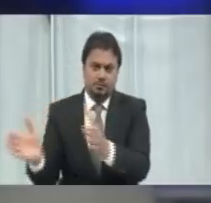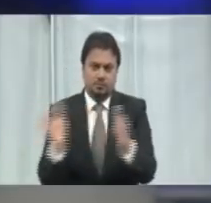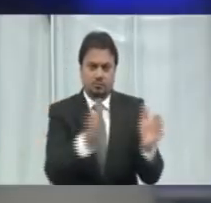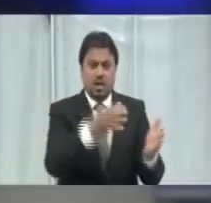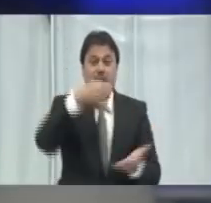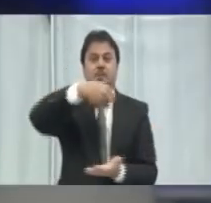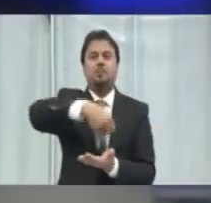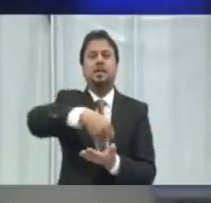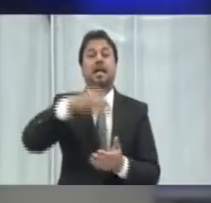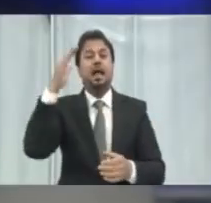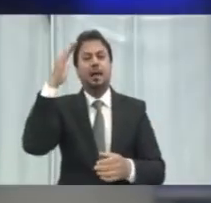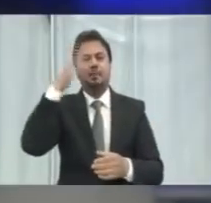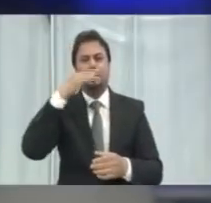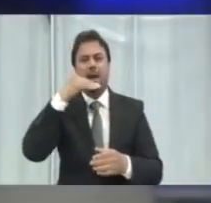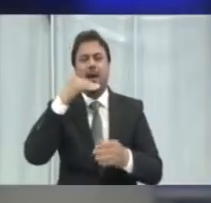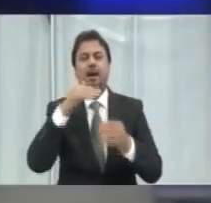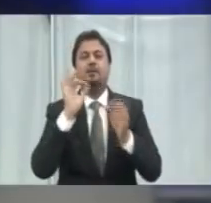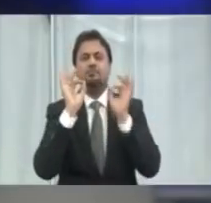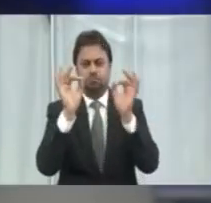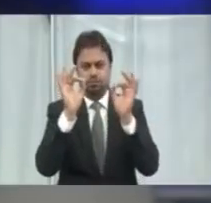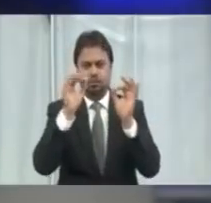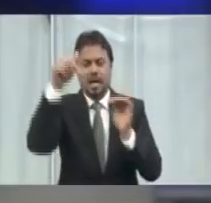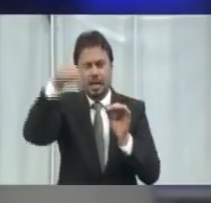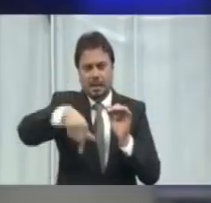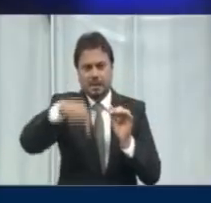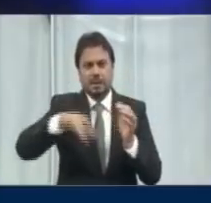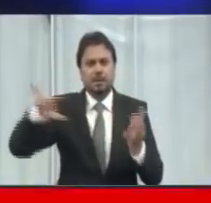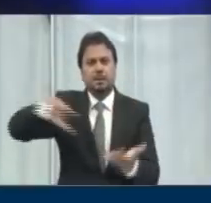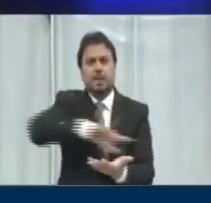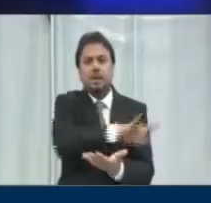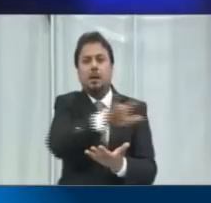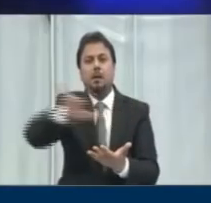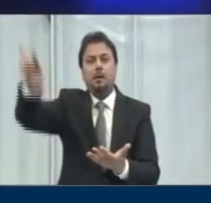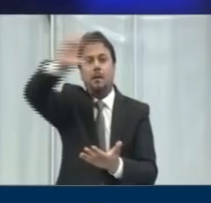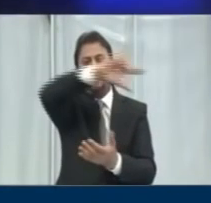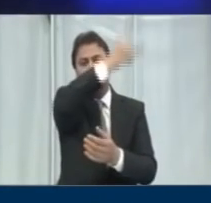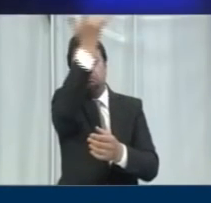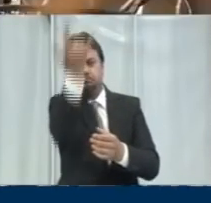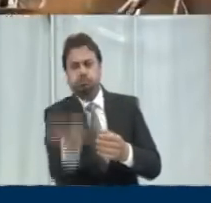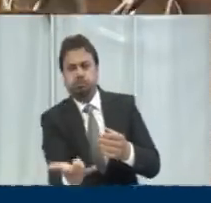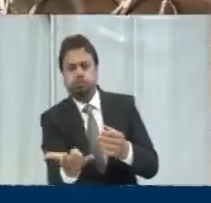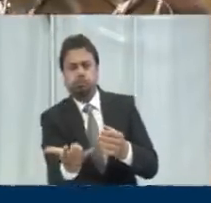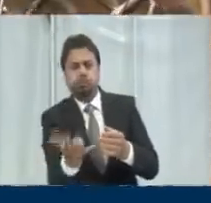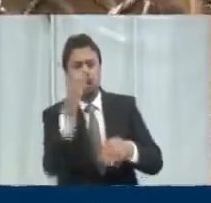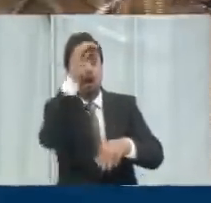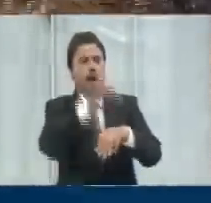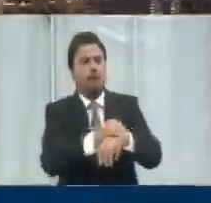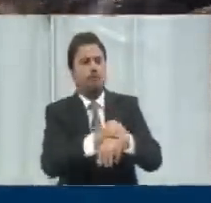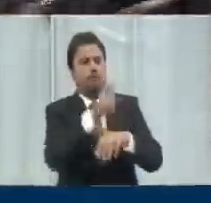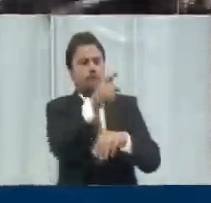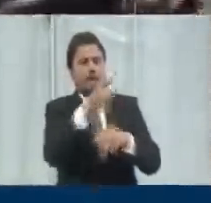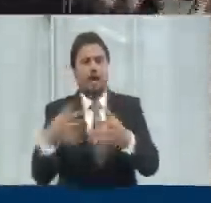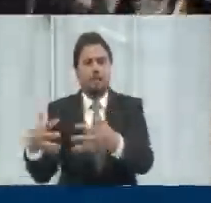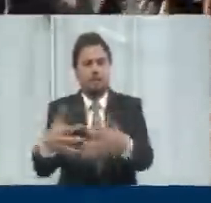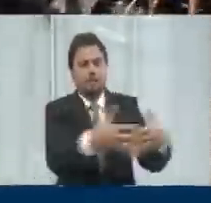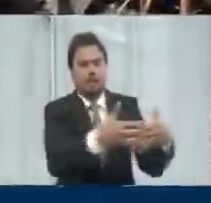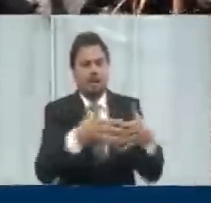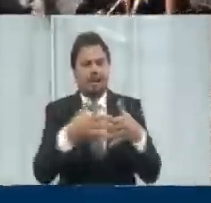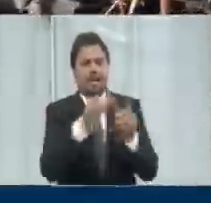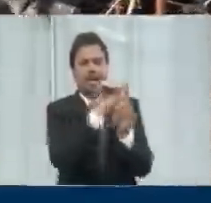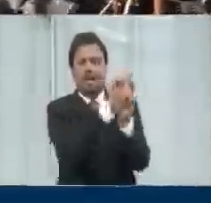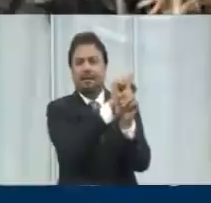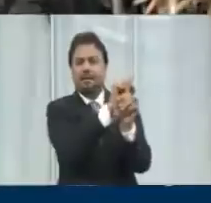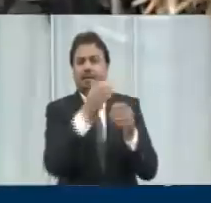في مدينة بابل الأثرية عثر على حطام طائرة أمريكية، وذكر مراسل العراقية الإخبارية أن الفريق الخاص